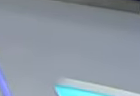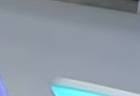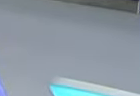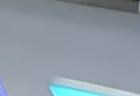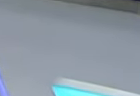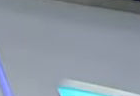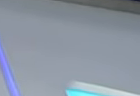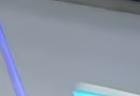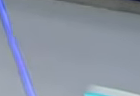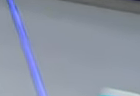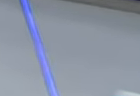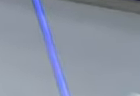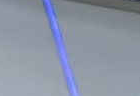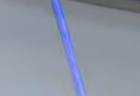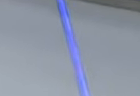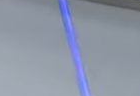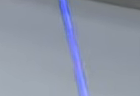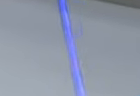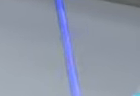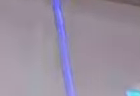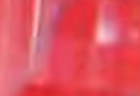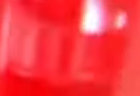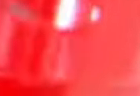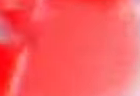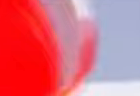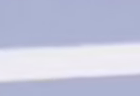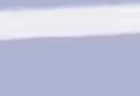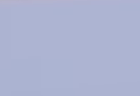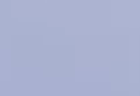lang sa 24 oras.